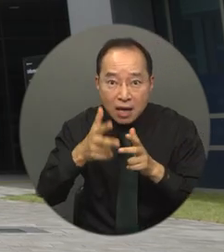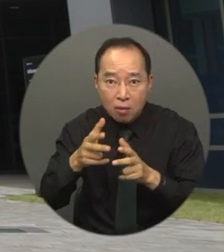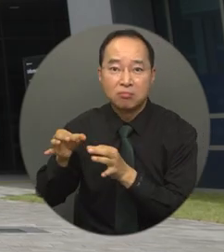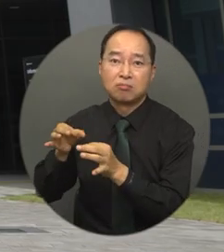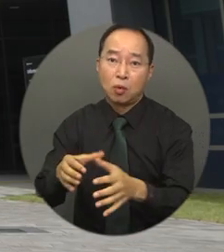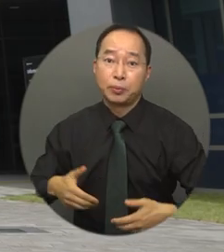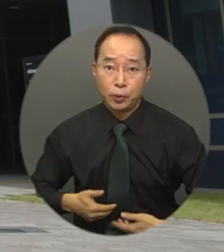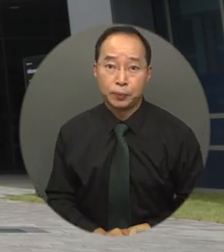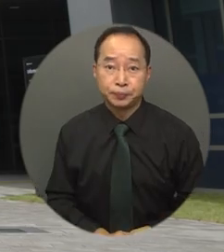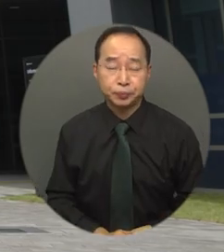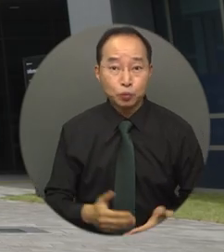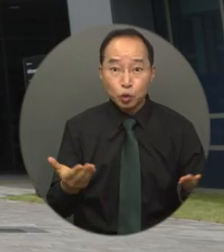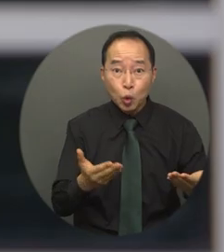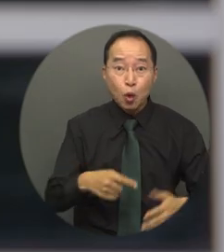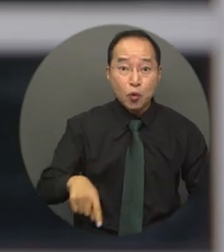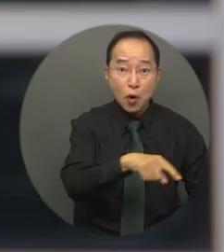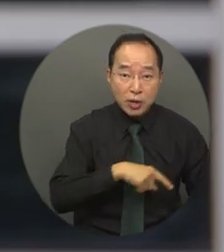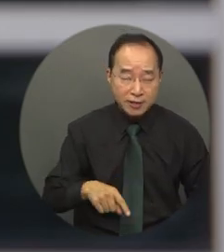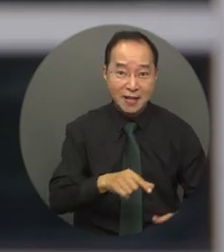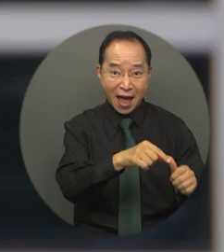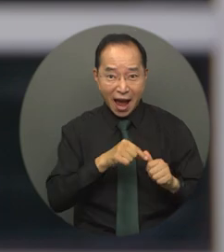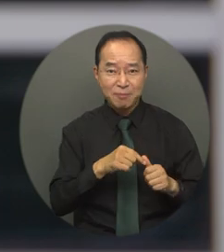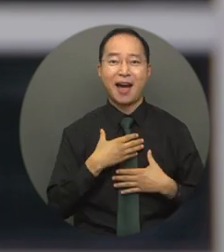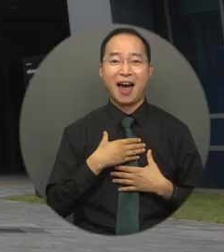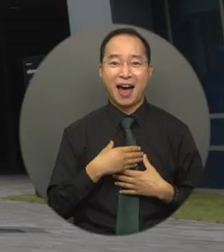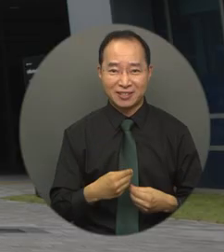노동시장은 보다 안정적이고 유연해져야 합니다.